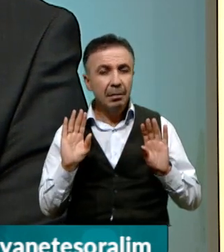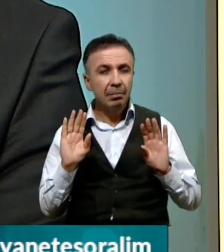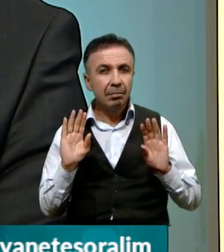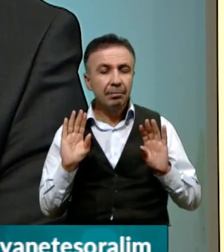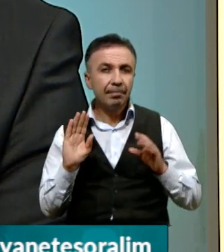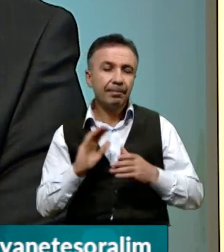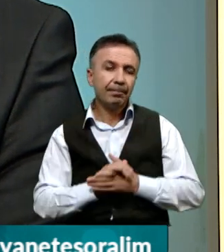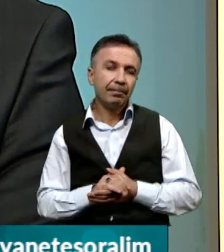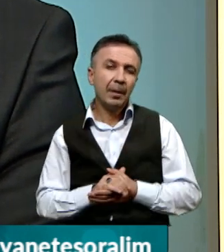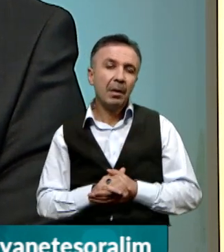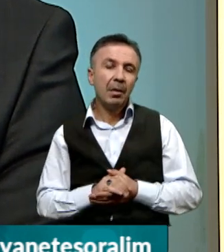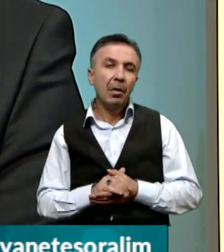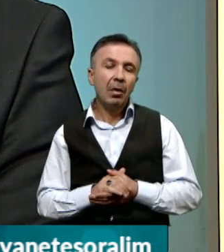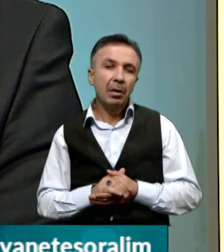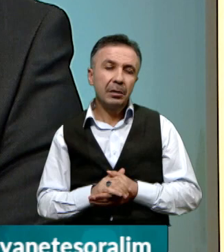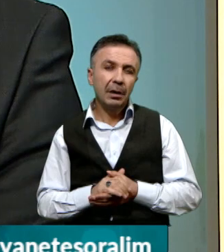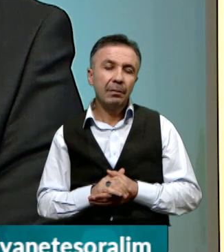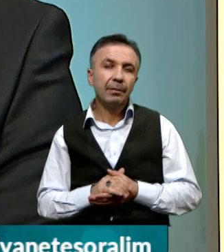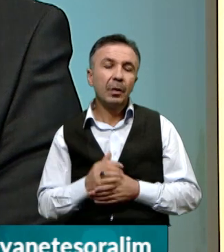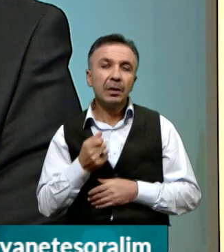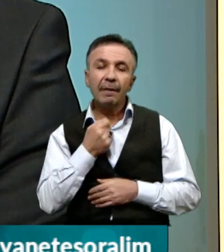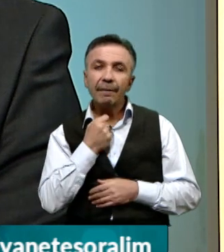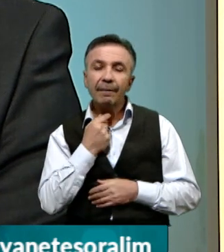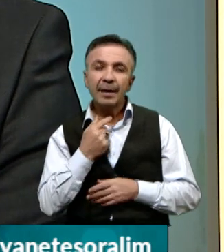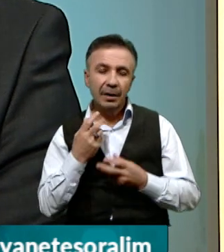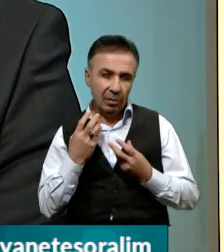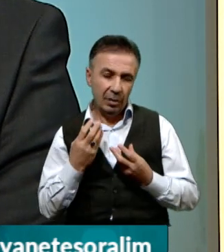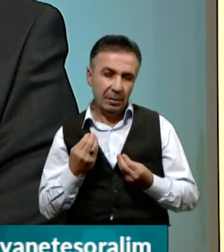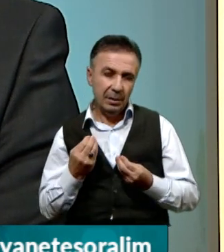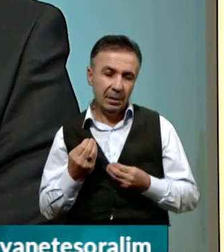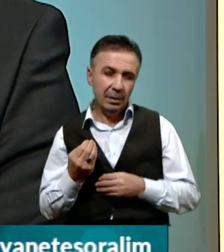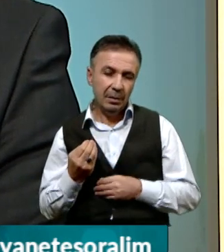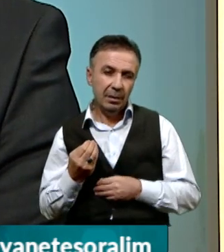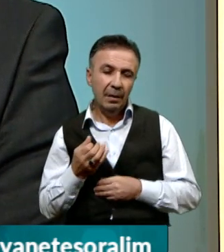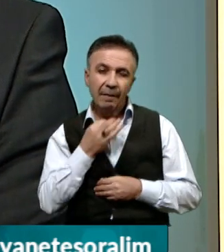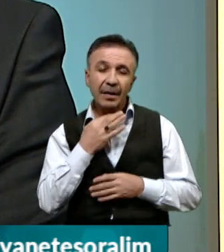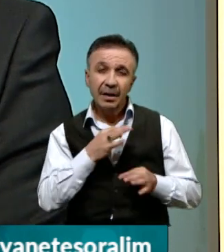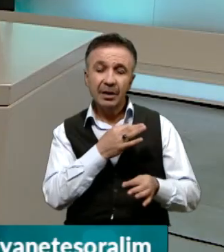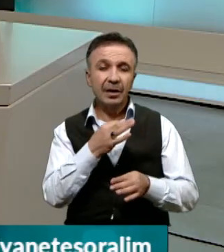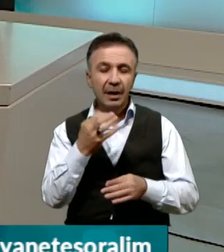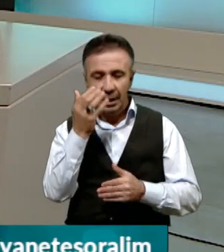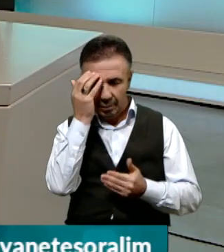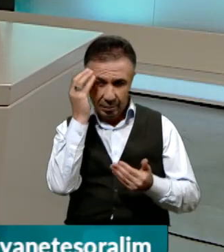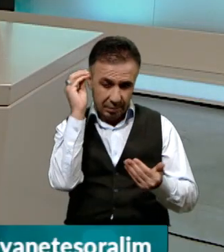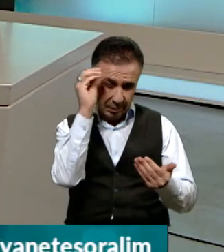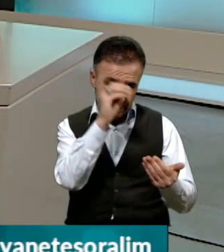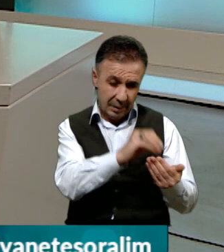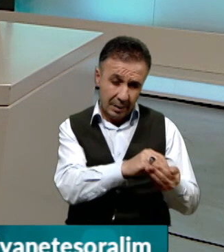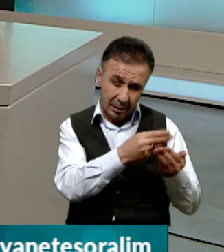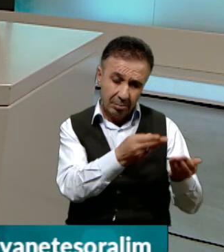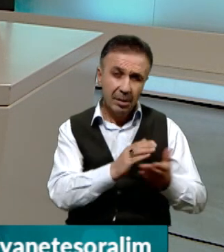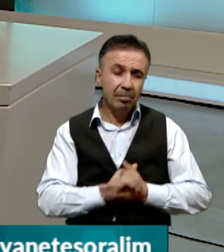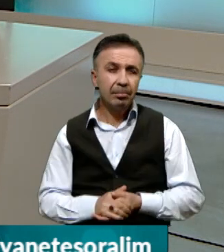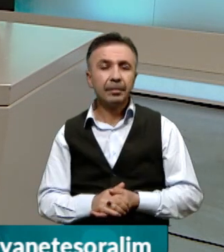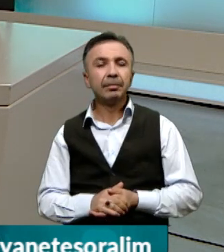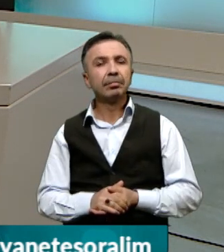eyvallah. Orada değil belirleyici mi? Olan tabii, yetimlik belirleyici. Ya da öksüzlük değil. Değil mi? Yoksullara sadaka verilir. Bu insanlar yetimdir ama yoksul değildir. Peki şöyle bir